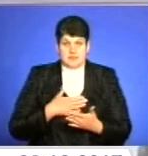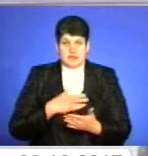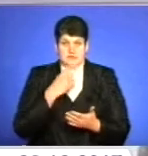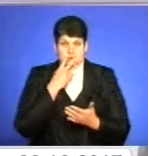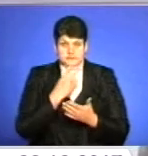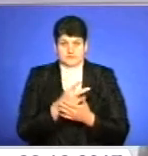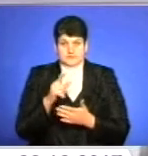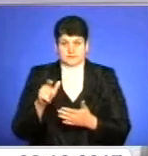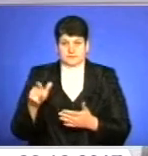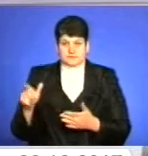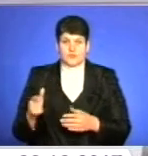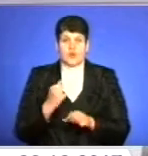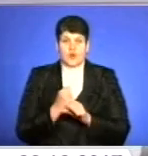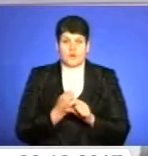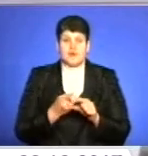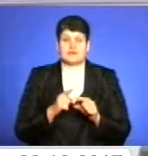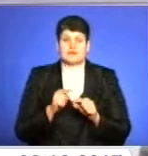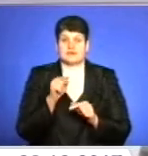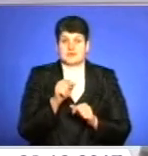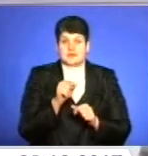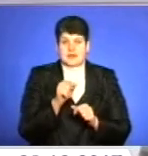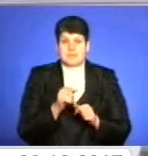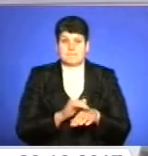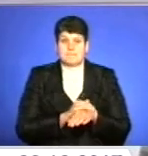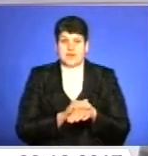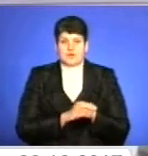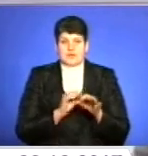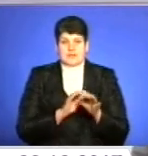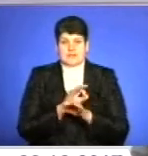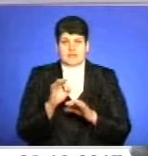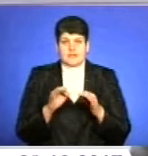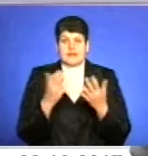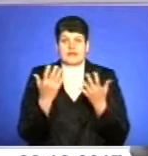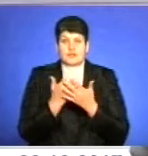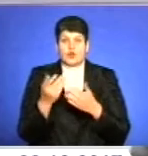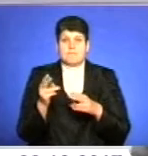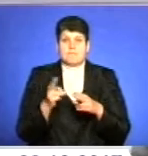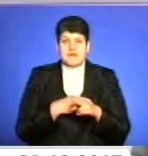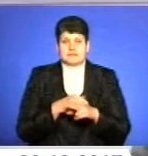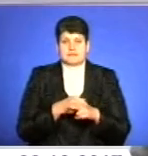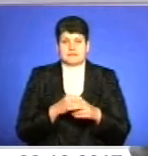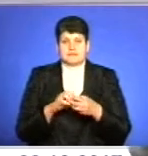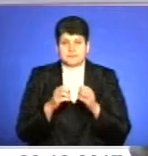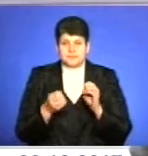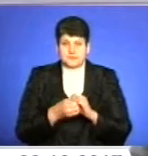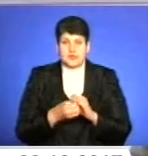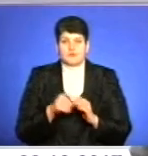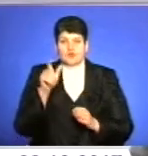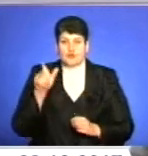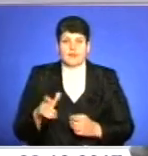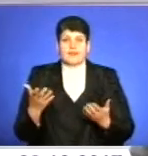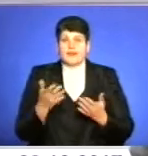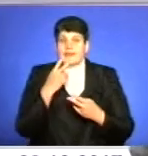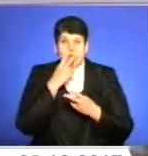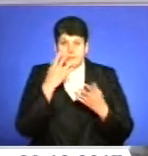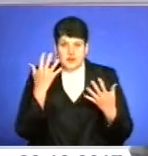зрячі зараз люди роблять це, той благодійний проєкт «Кіно без меж», щоб людина, яка не бачить, могла побачити